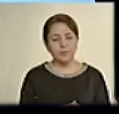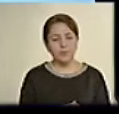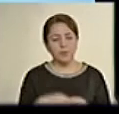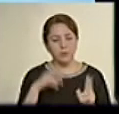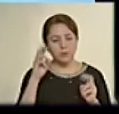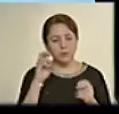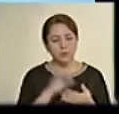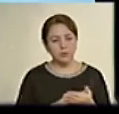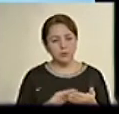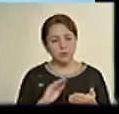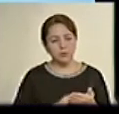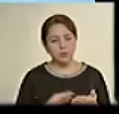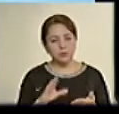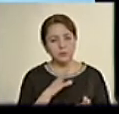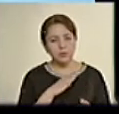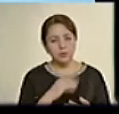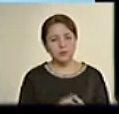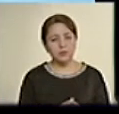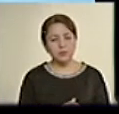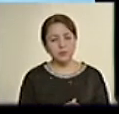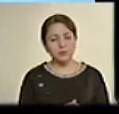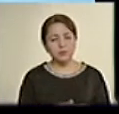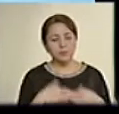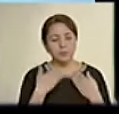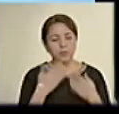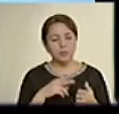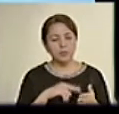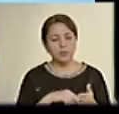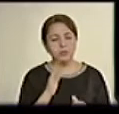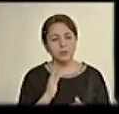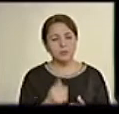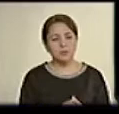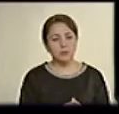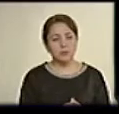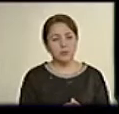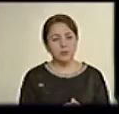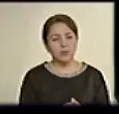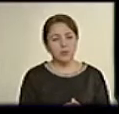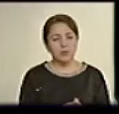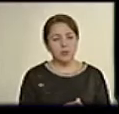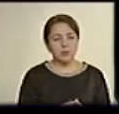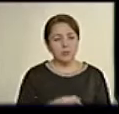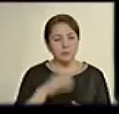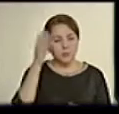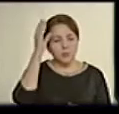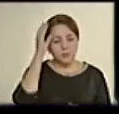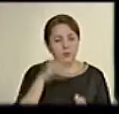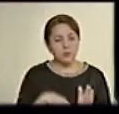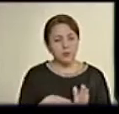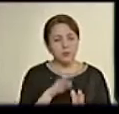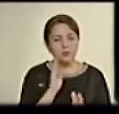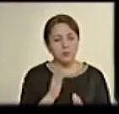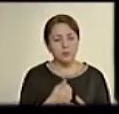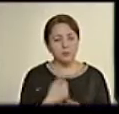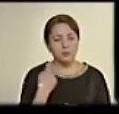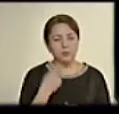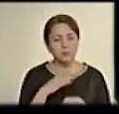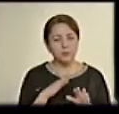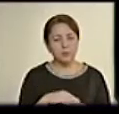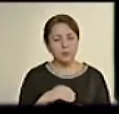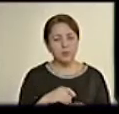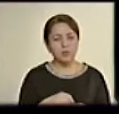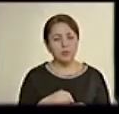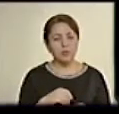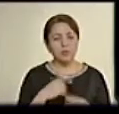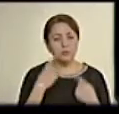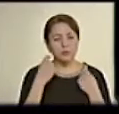Mavzuni yozib olgan bo'lsangiz, quyidagi rejalar asosida bilimlarimizni oshirib olamiz. Demak, birinchi o'rinda biz Buxoro